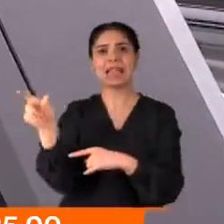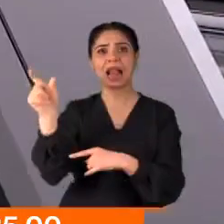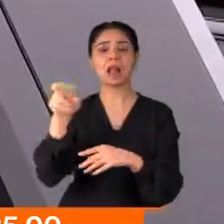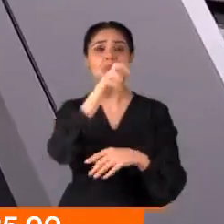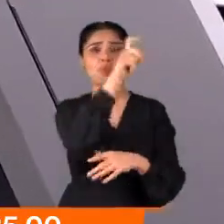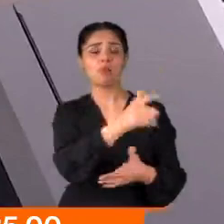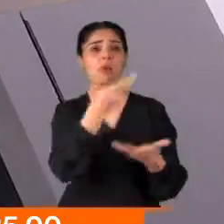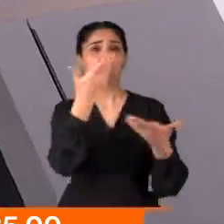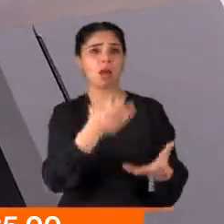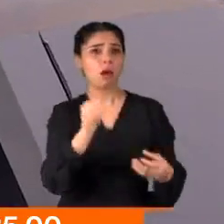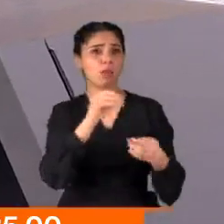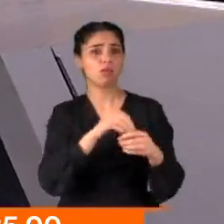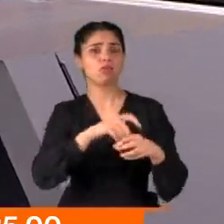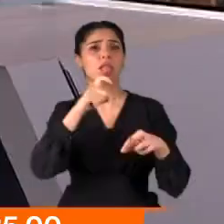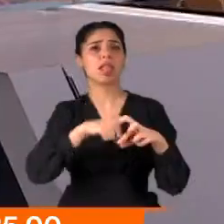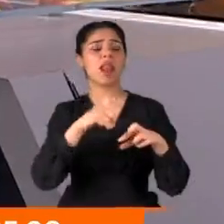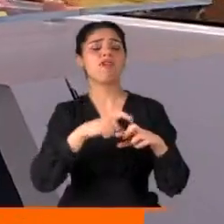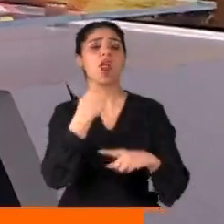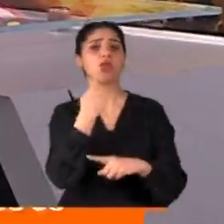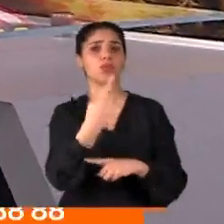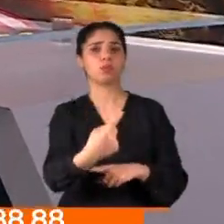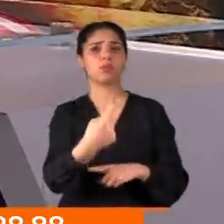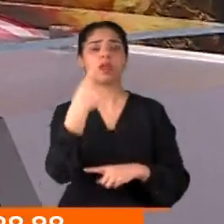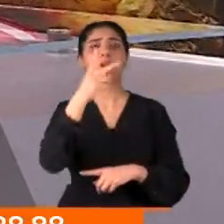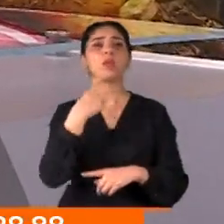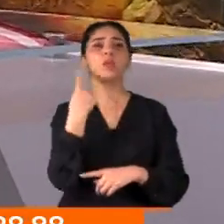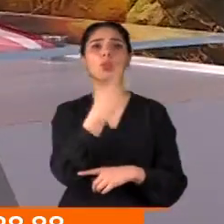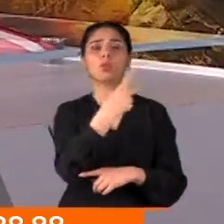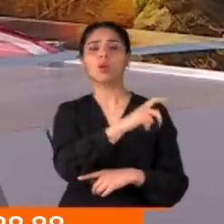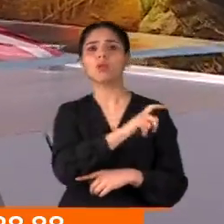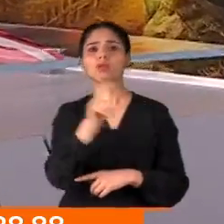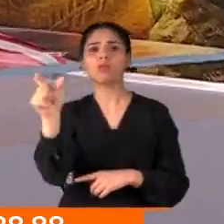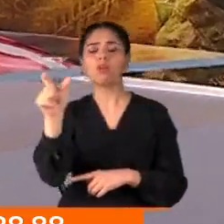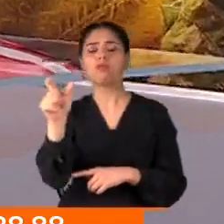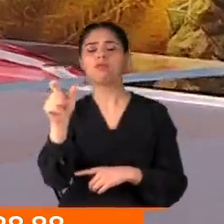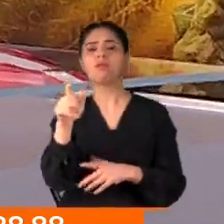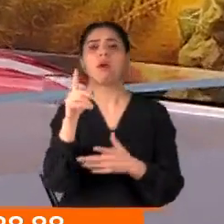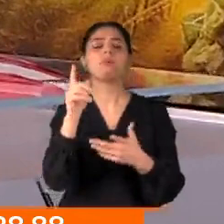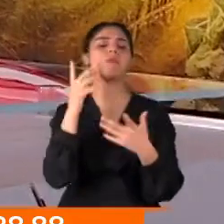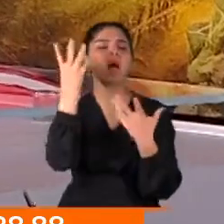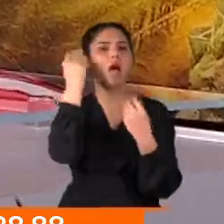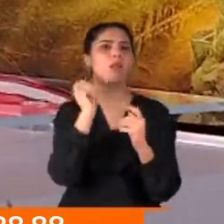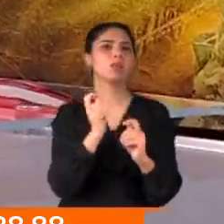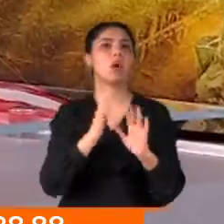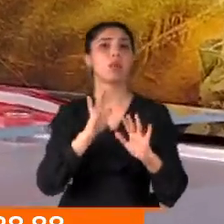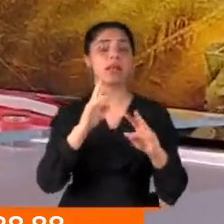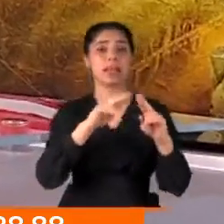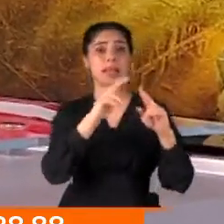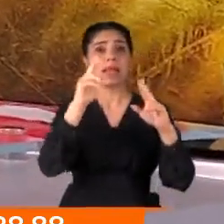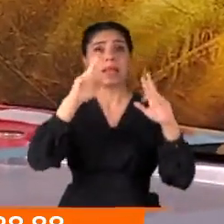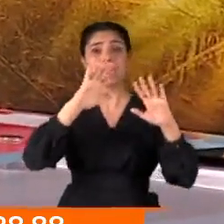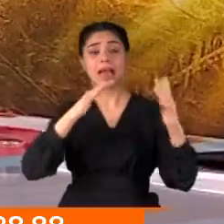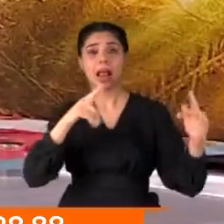de referandum kartını masaya sürdü. Rusya'nın şartlarına Ukraynalıların yanıtını tahmin etmek zor değil. Bu sebeple Kremlin de öneriye çok